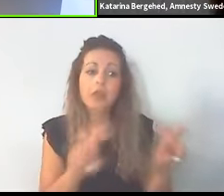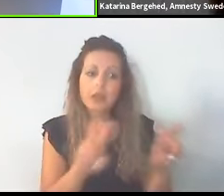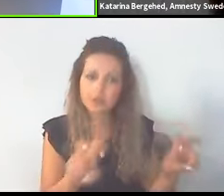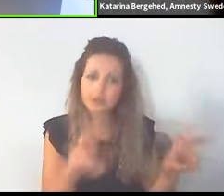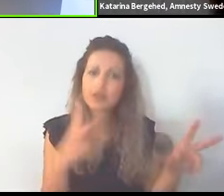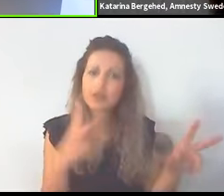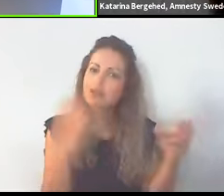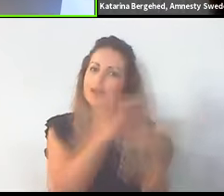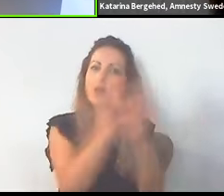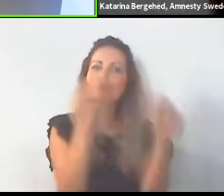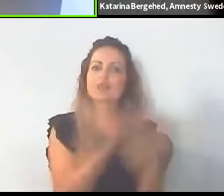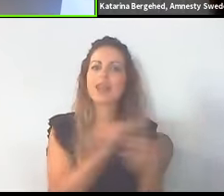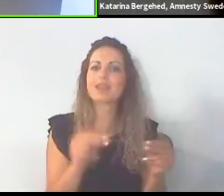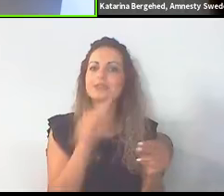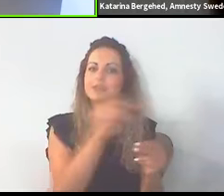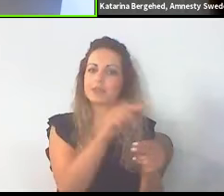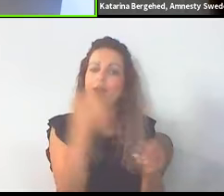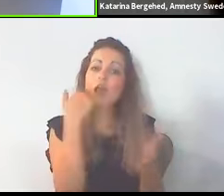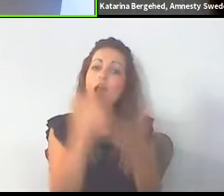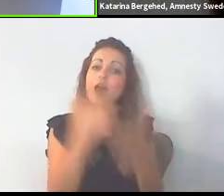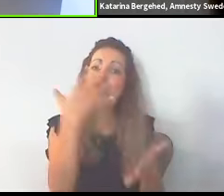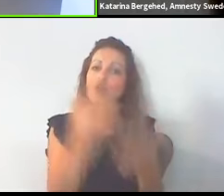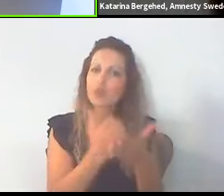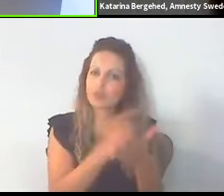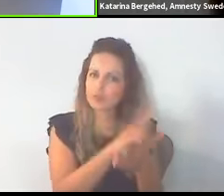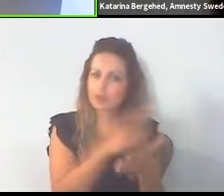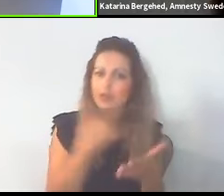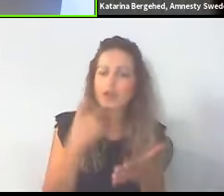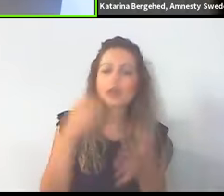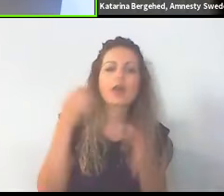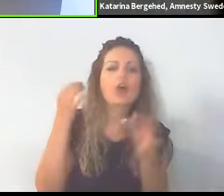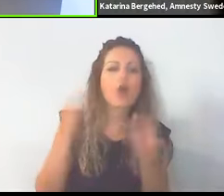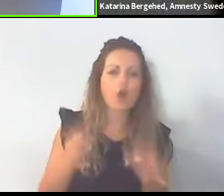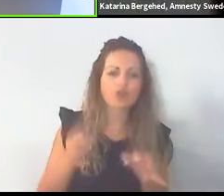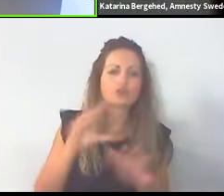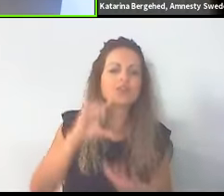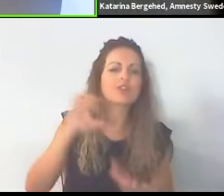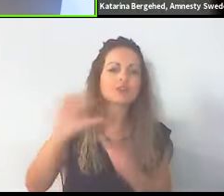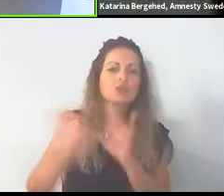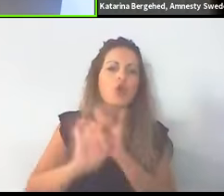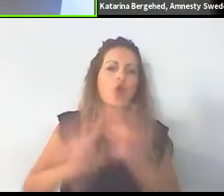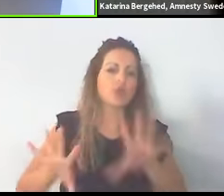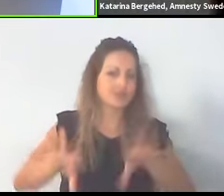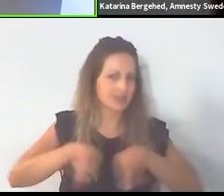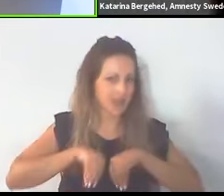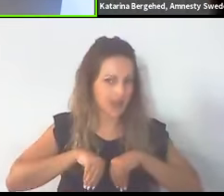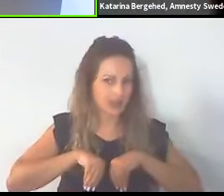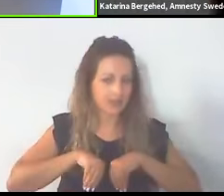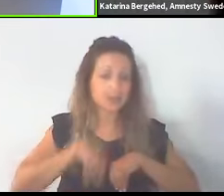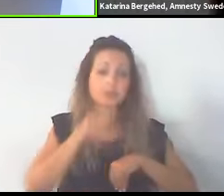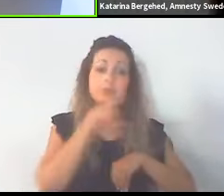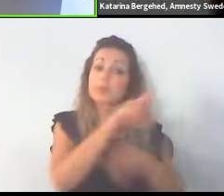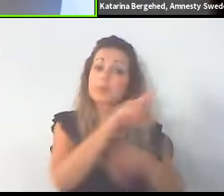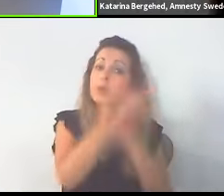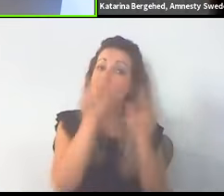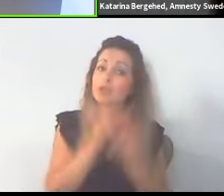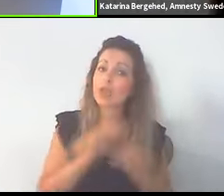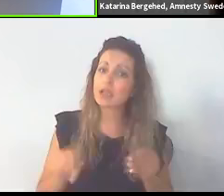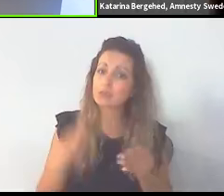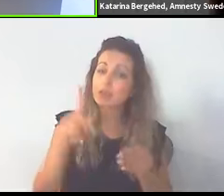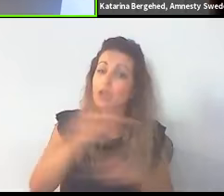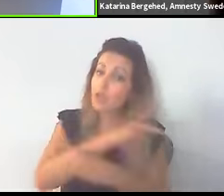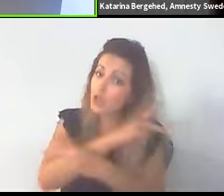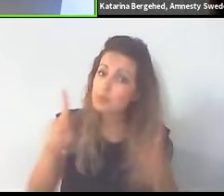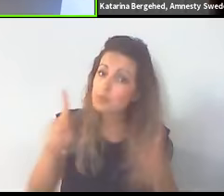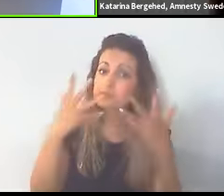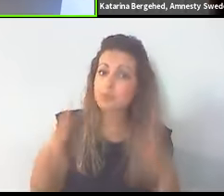αυτός πλέον είναι με βάση την απουσία συνένεσης. Δημοσιοποιήθηκαν τα αποτελέσματα αυτά και νομίζω ότι είναι σημαντικά τα αποτελέσματα αυτής της